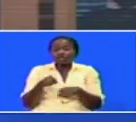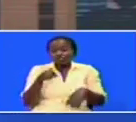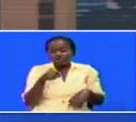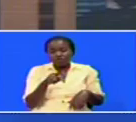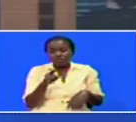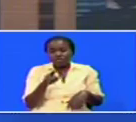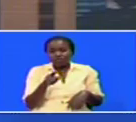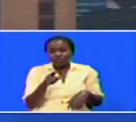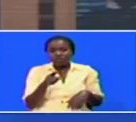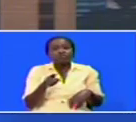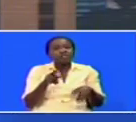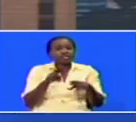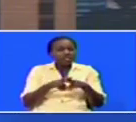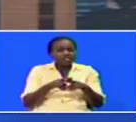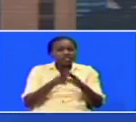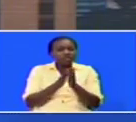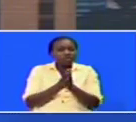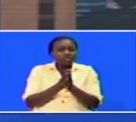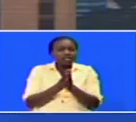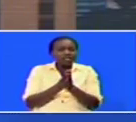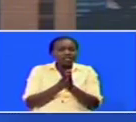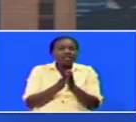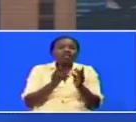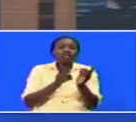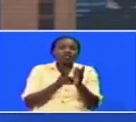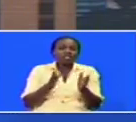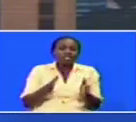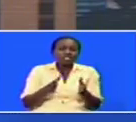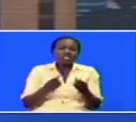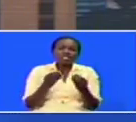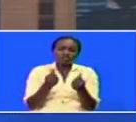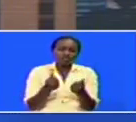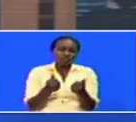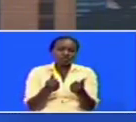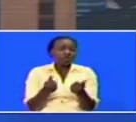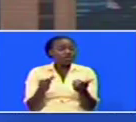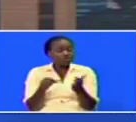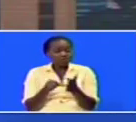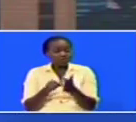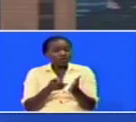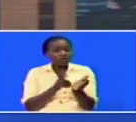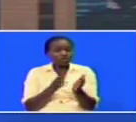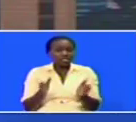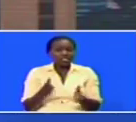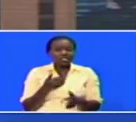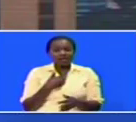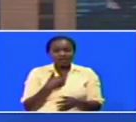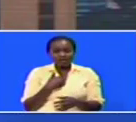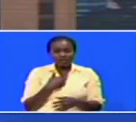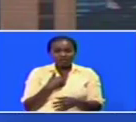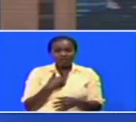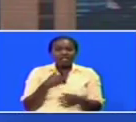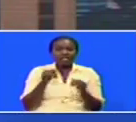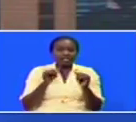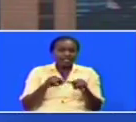wote, wizara ya afya, wizara ya labor na madaktari, ili waweze kutatua shida ambazo madaktari wameweza kusema zinawatatiza